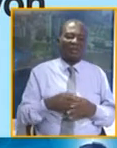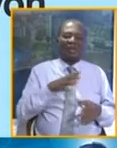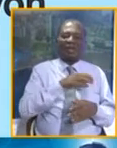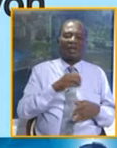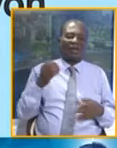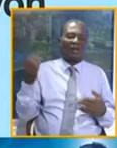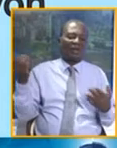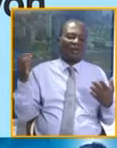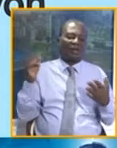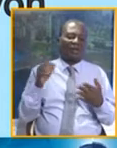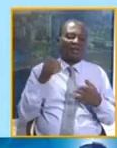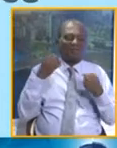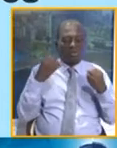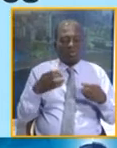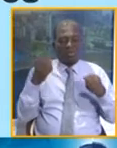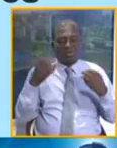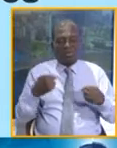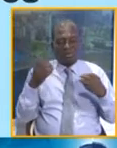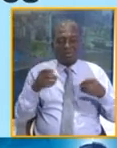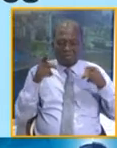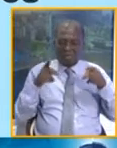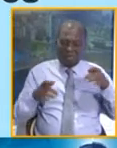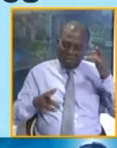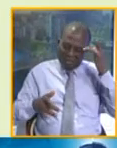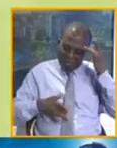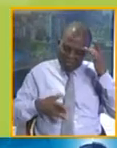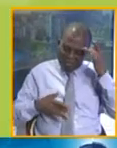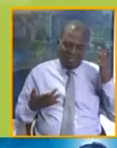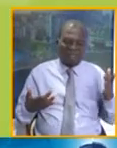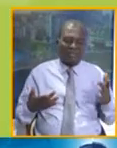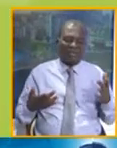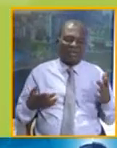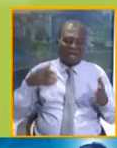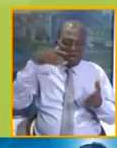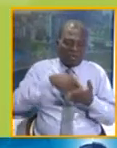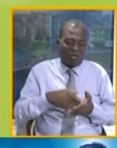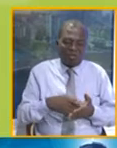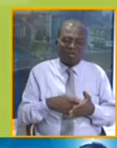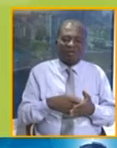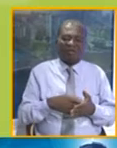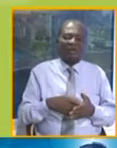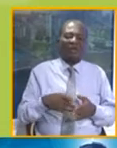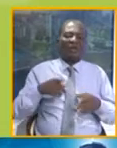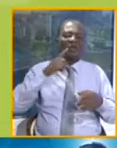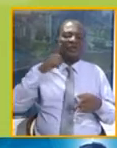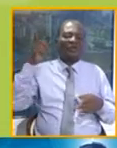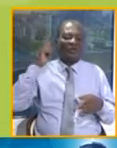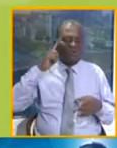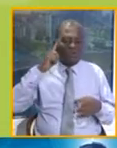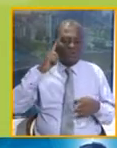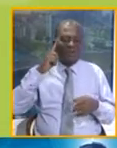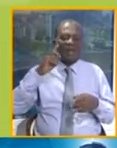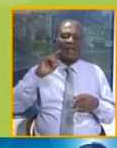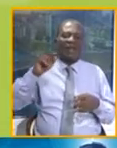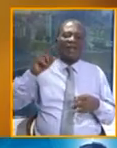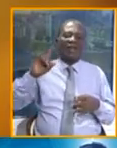Côte d'Ivoire compte au total 45 388 cas confirmés, dont 44 833 personnes ont été déclarées